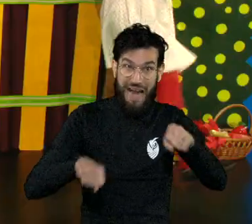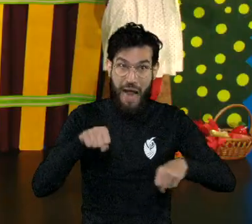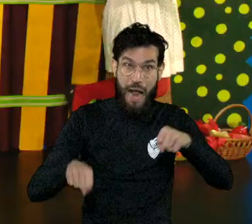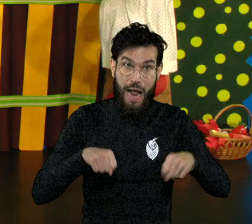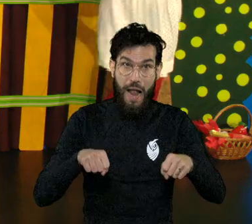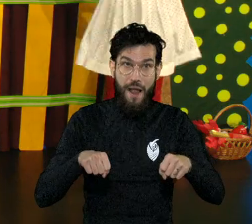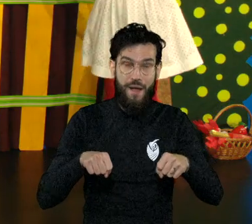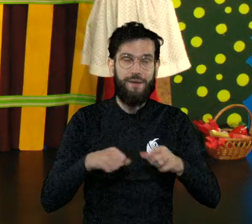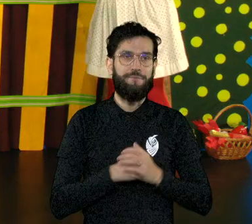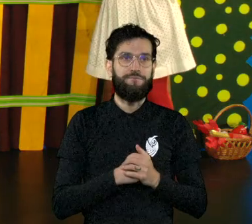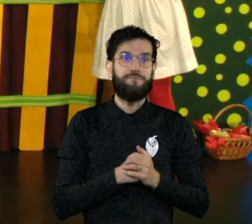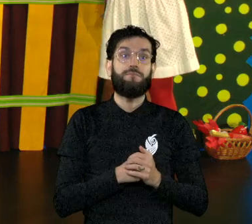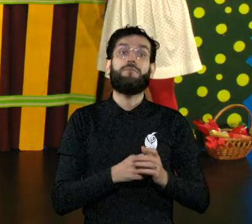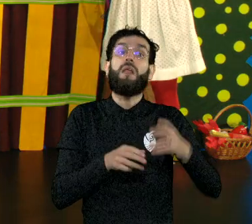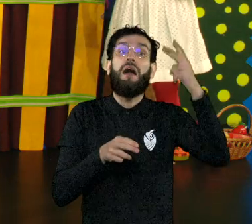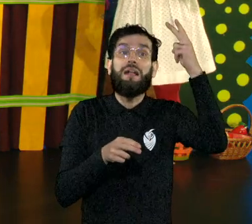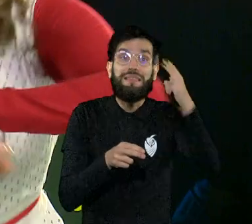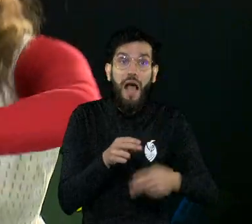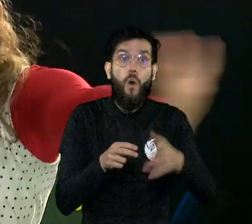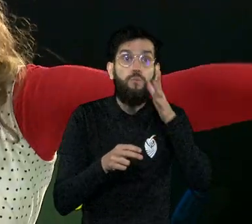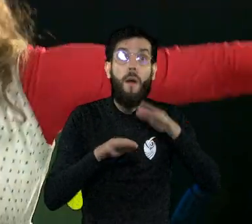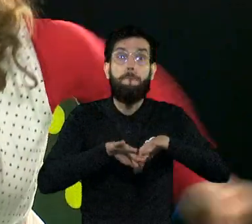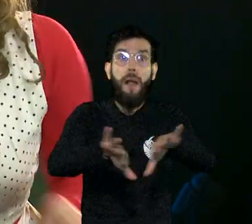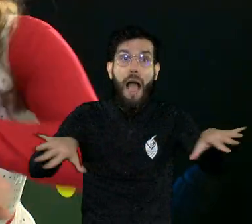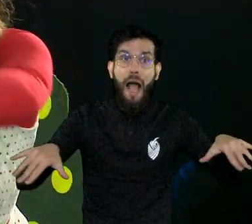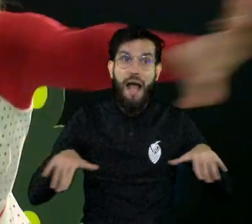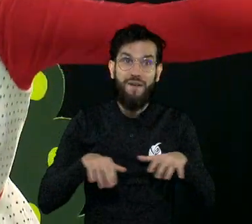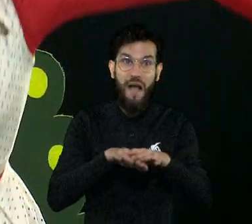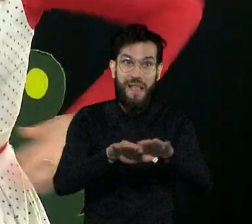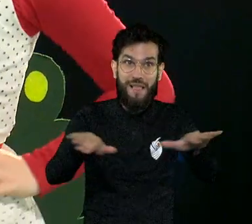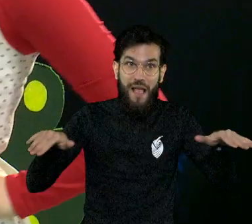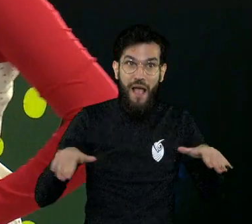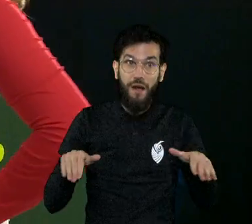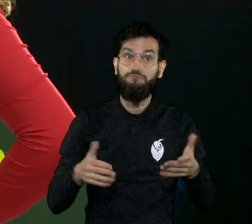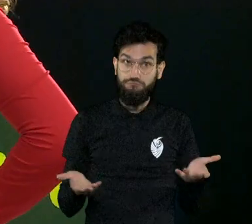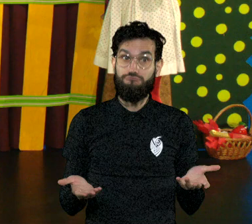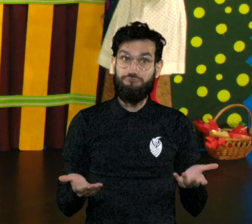Ting, ting. A nakoniec budeme plávať.